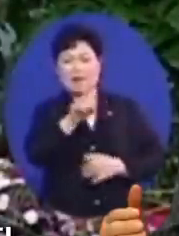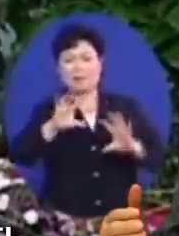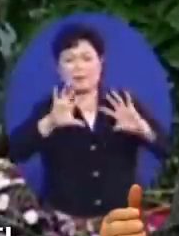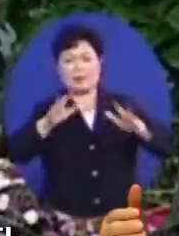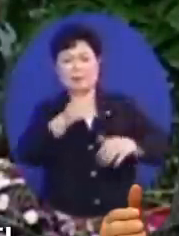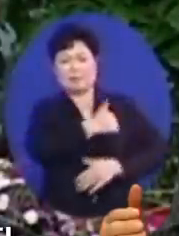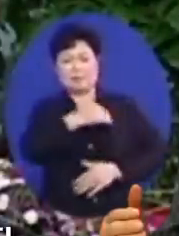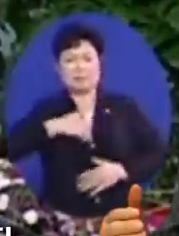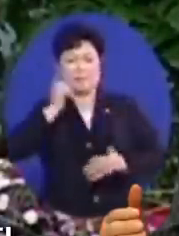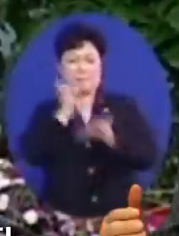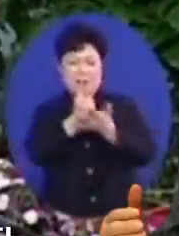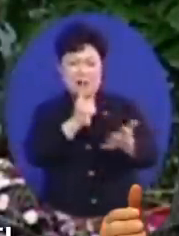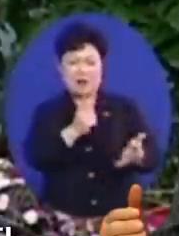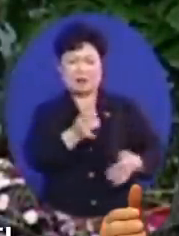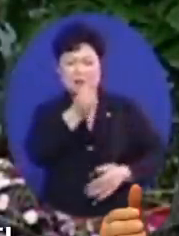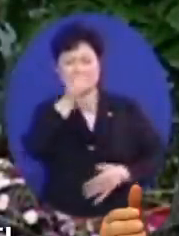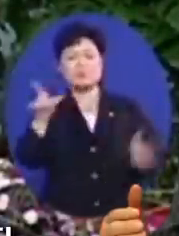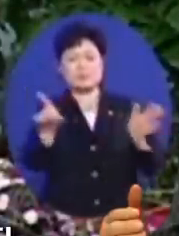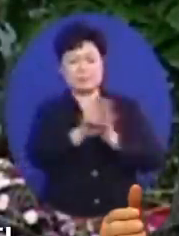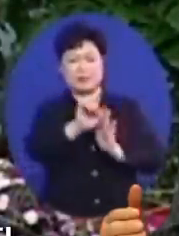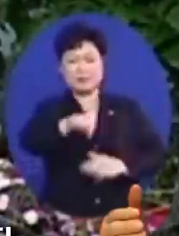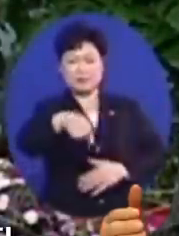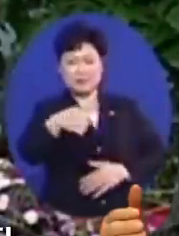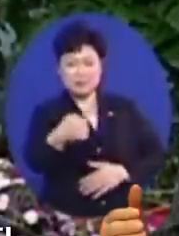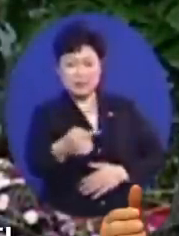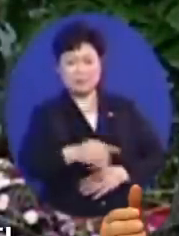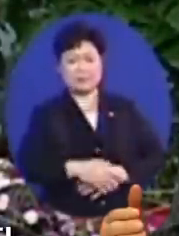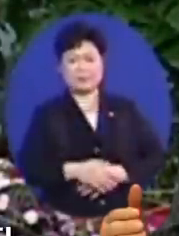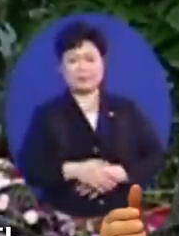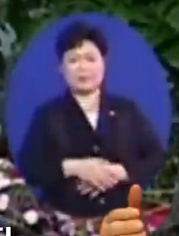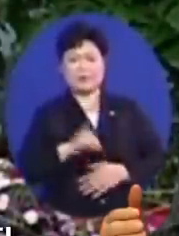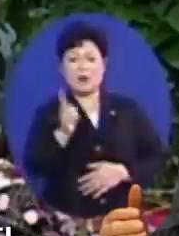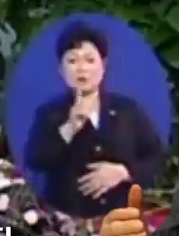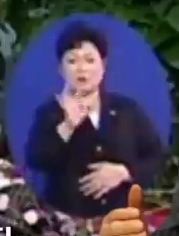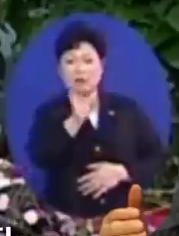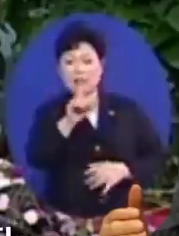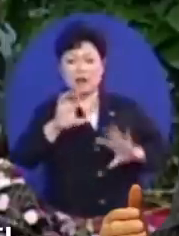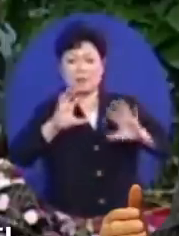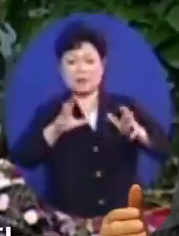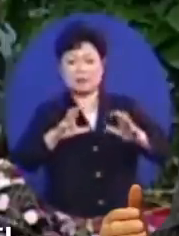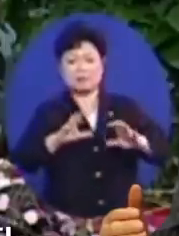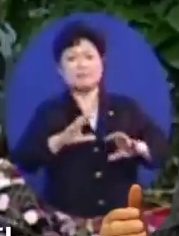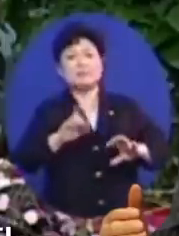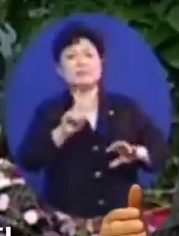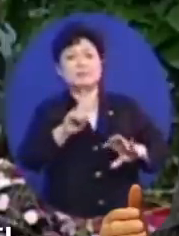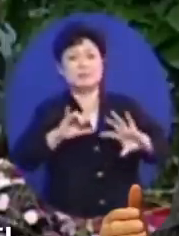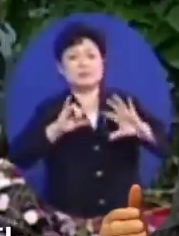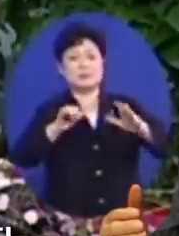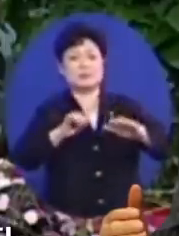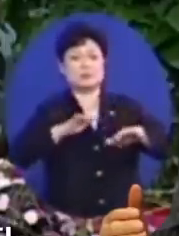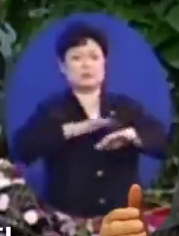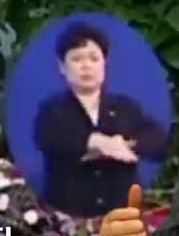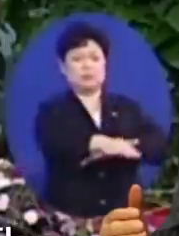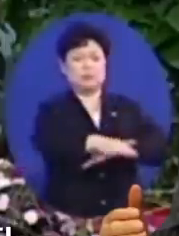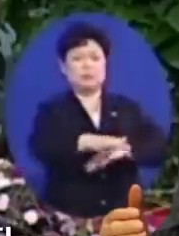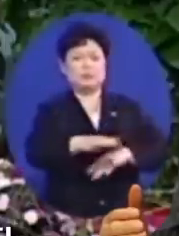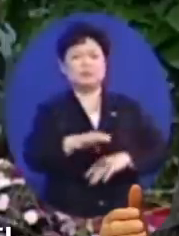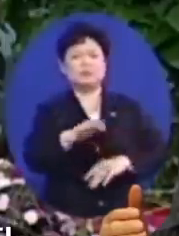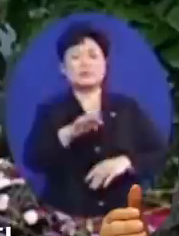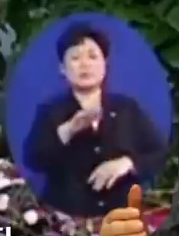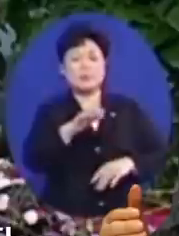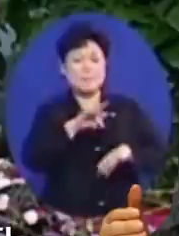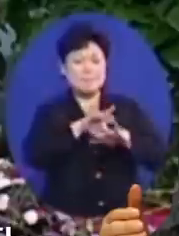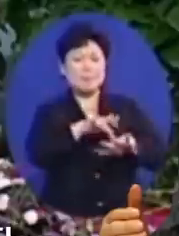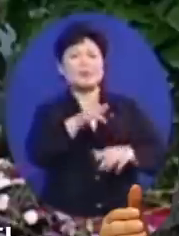수가 있는 것입니다. 그 다음에 어떤 아말렉이 있느냐, 세속의 유혹과 마귀의 아말렉인 것입니다.